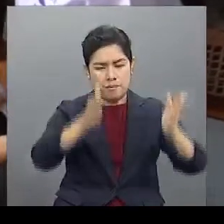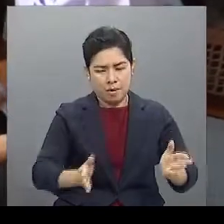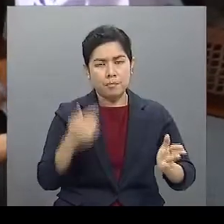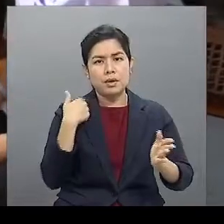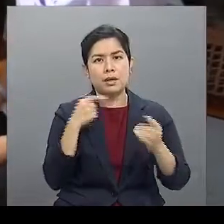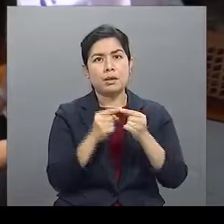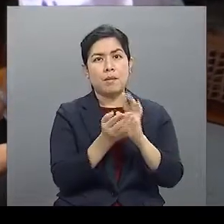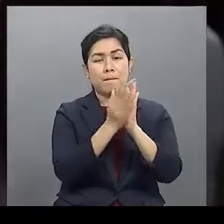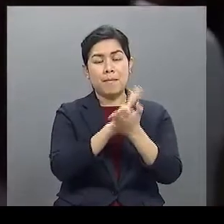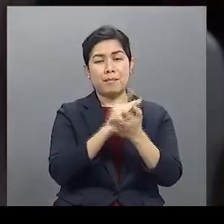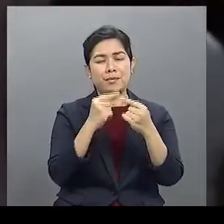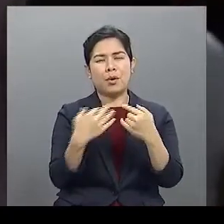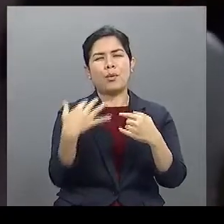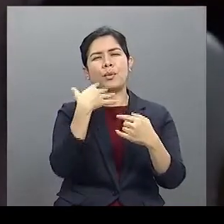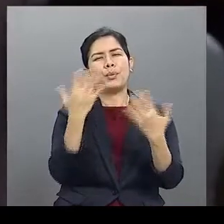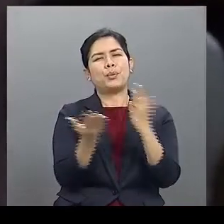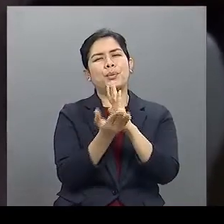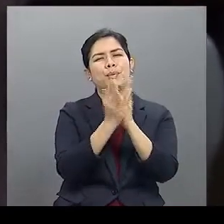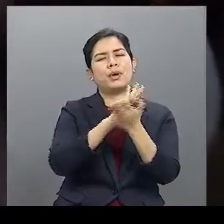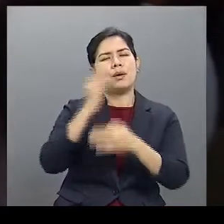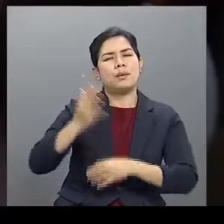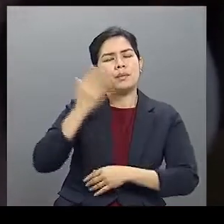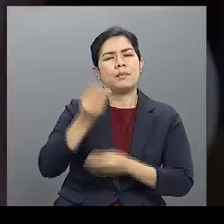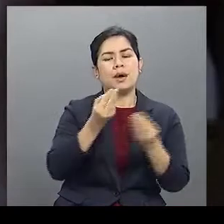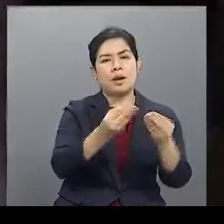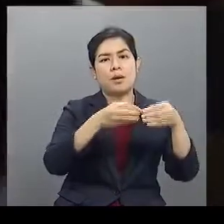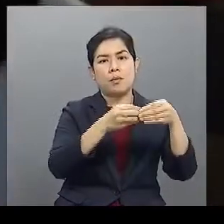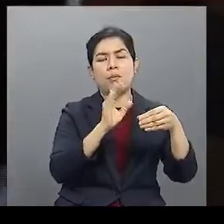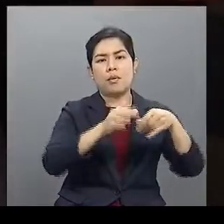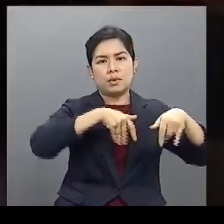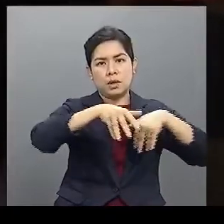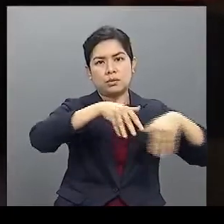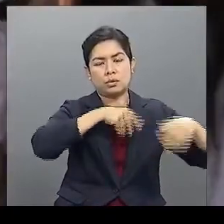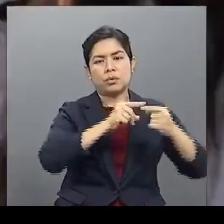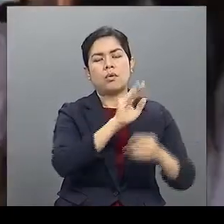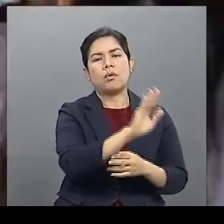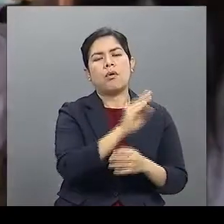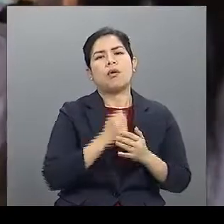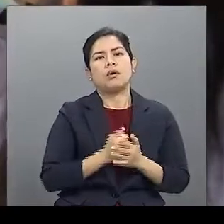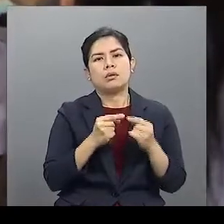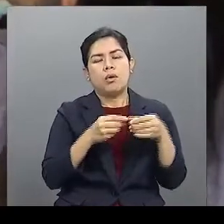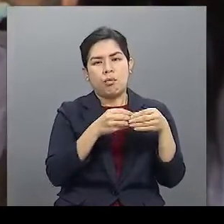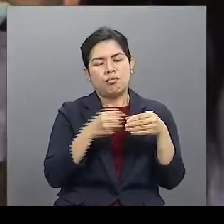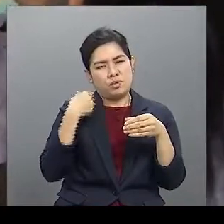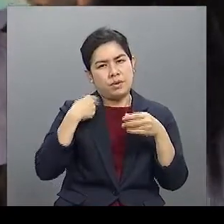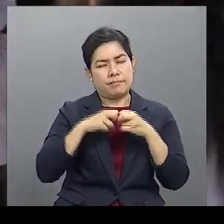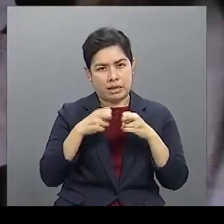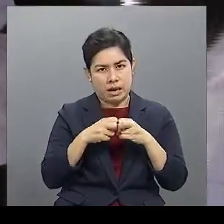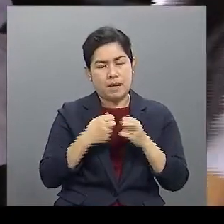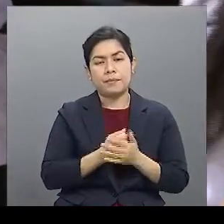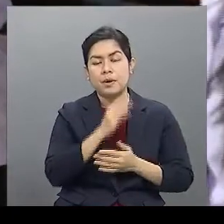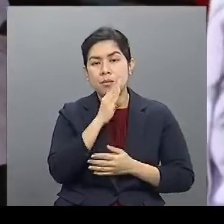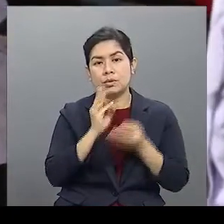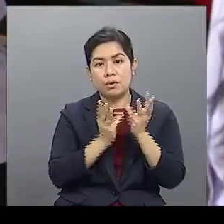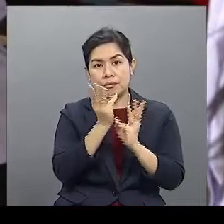ในชุมชนโดยเฉพาะผู้ป่วยโรคระบบทางเดินหายใจที่มีความเสี่ยงหากมีปริมาณฝุ่น PM 2.5 อยู่ในเ